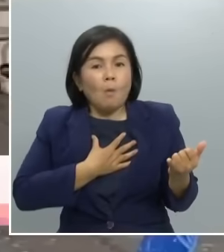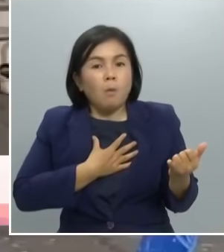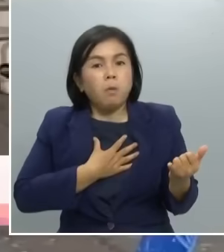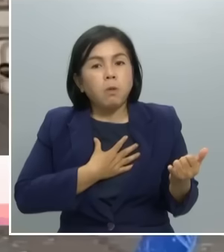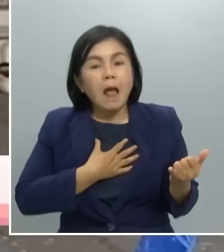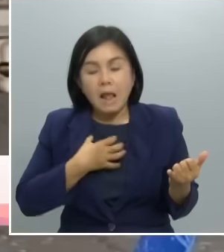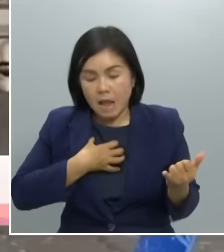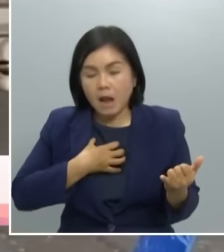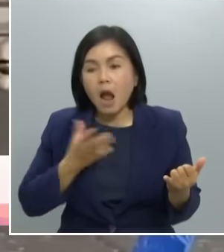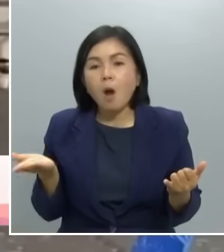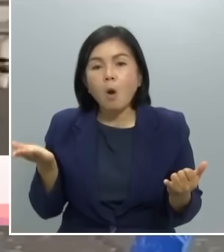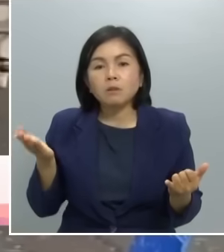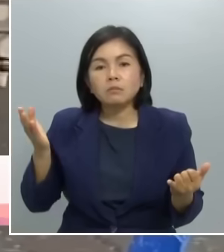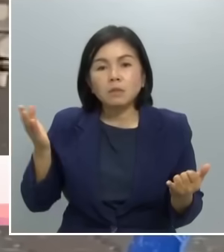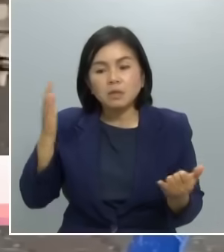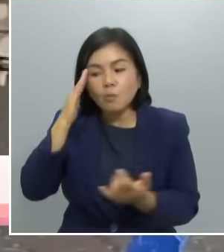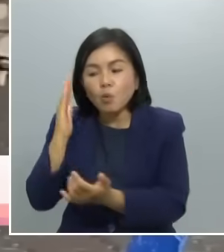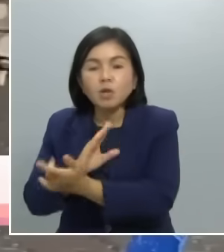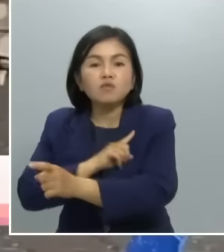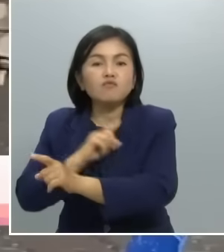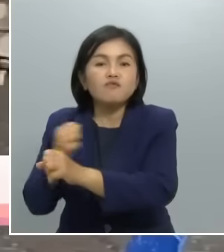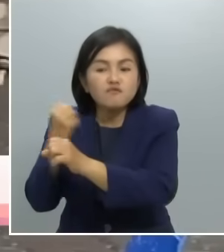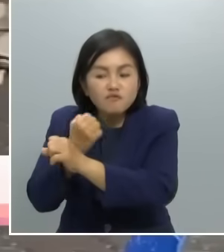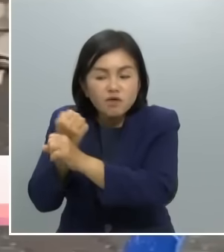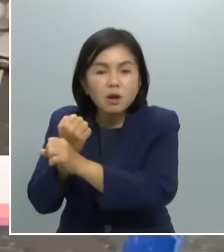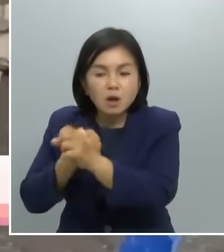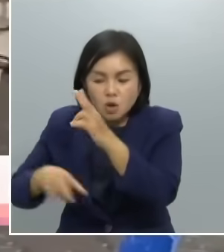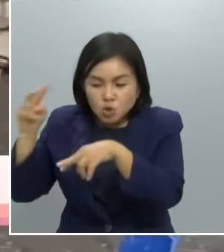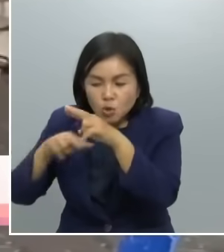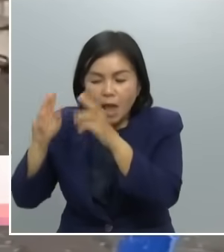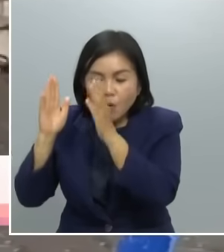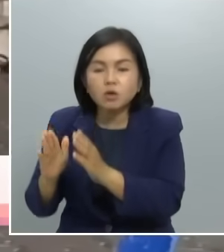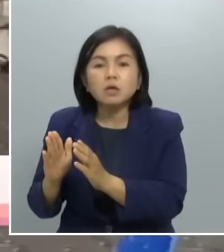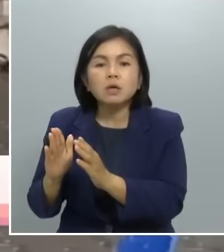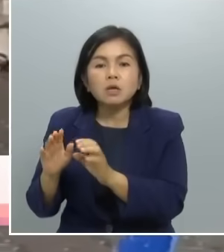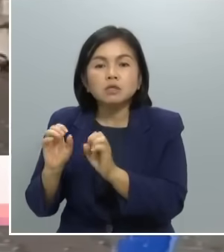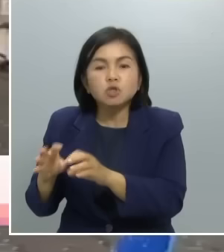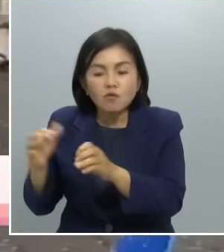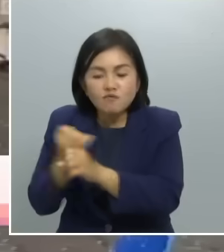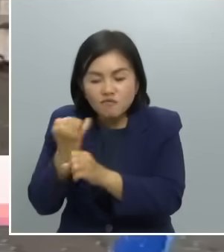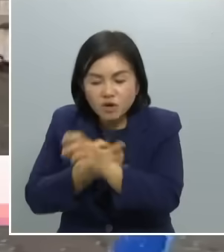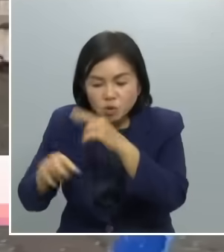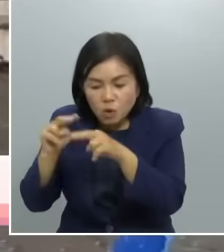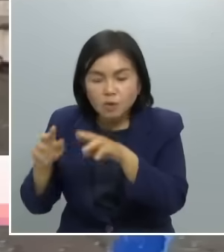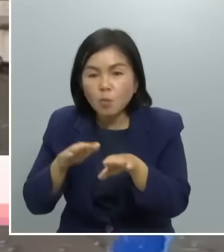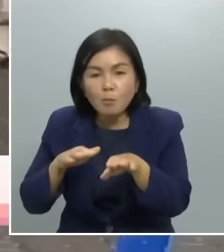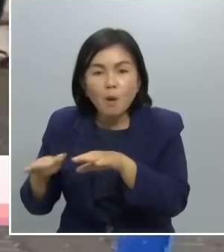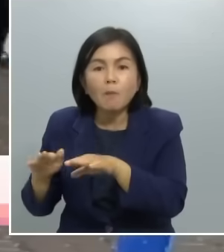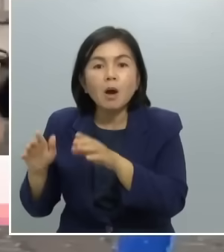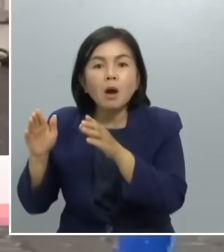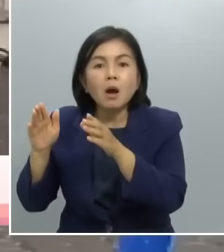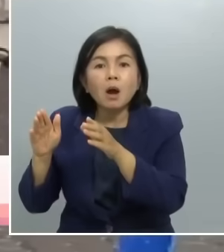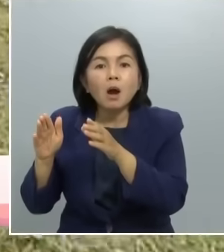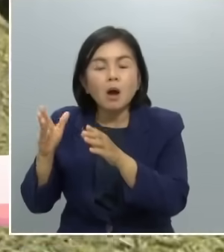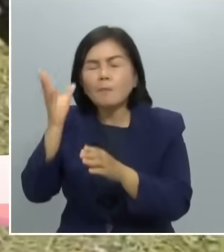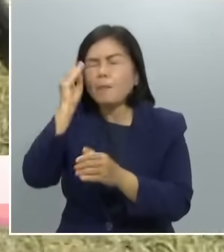ากให้ทางหน่วยฝึกของค่ายท่านมุกเนี่ยนะฮะเอาใจใส่คนฝึกเนี่ยให้มากกว่านี้เตรียมพร้อมที่จะรับคนฝึกไปเป็นลมอย่าง